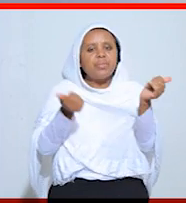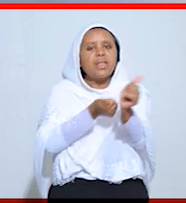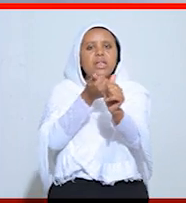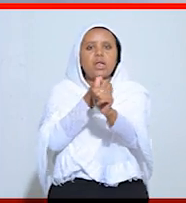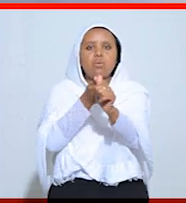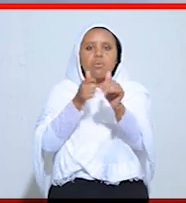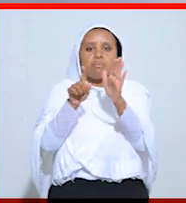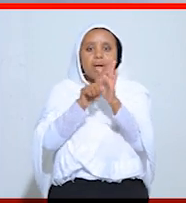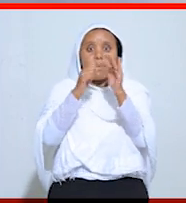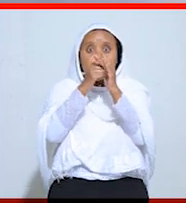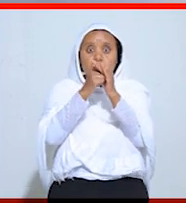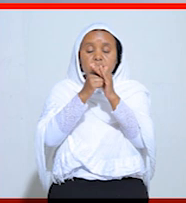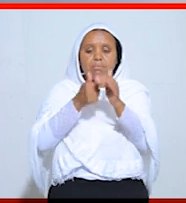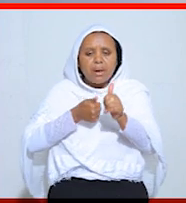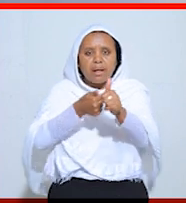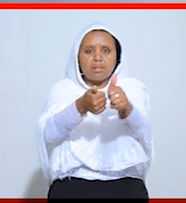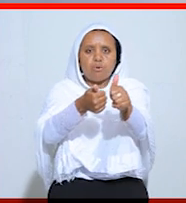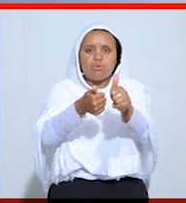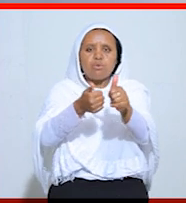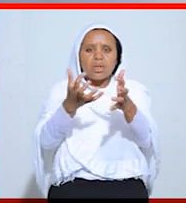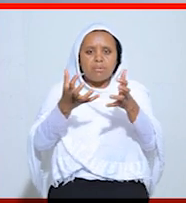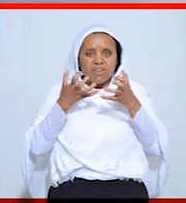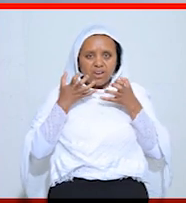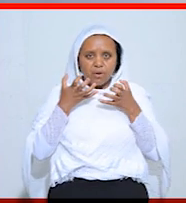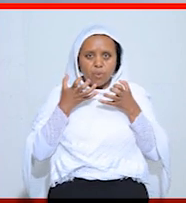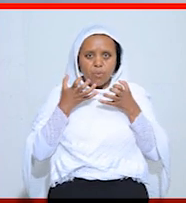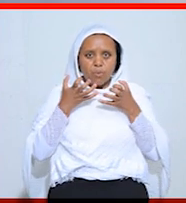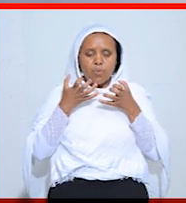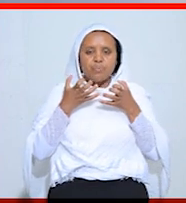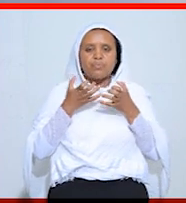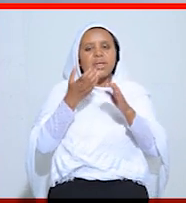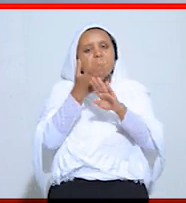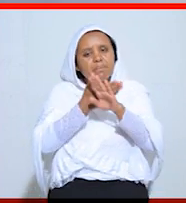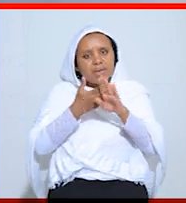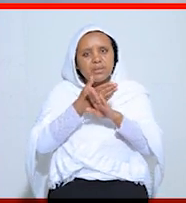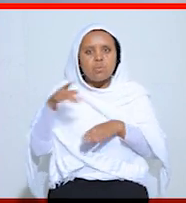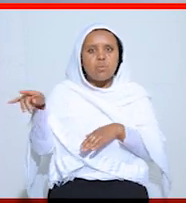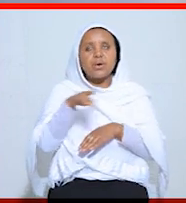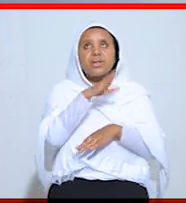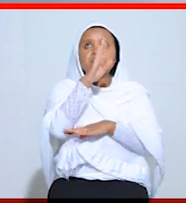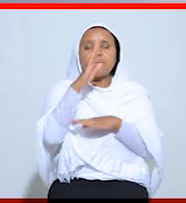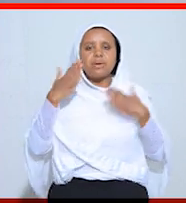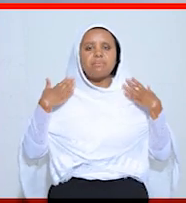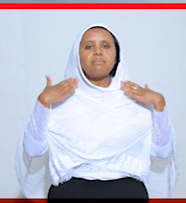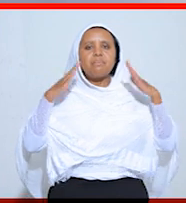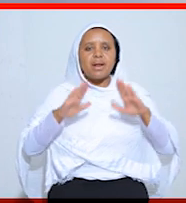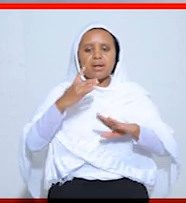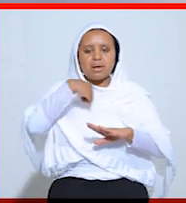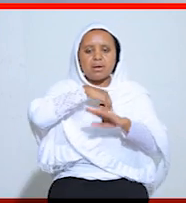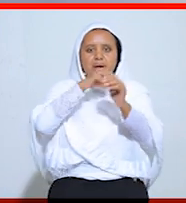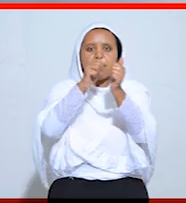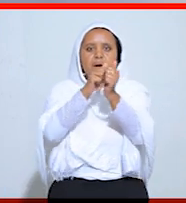እንፈልገው እንከተለው፣ በሕግ በአምልኮት የምንከተለው የምንፈልገው የምንማጸነው ከሆነ የእግዚአብሔር